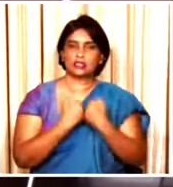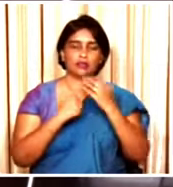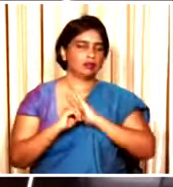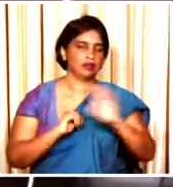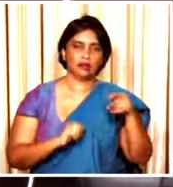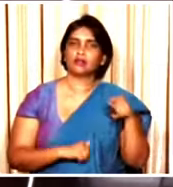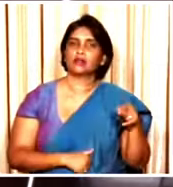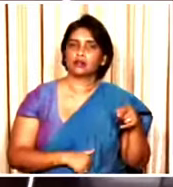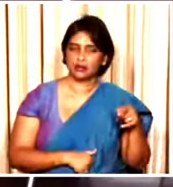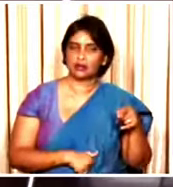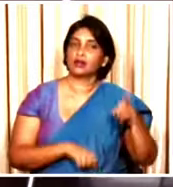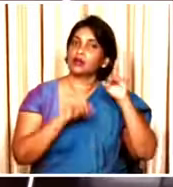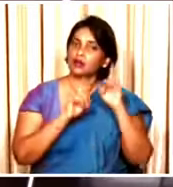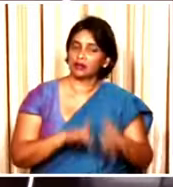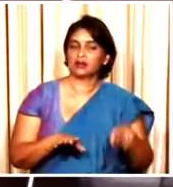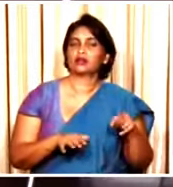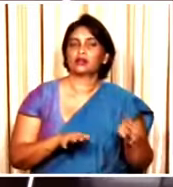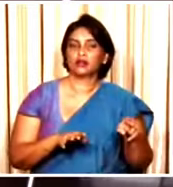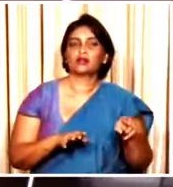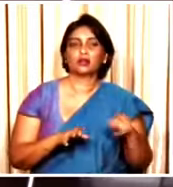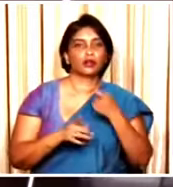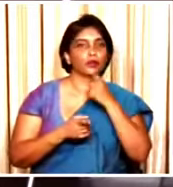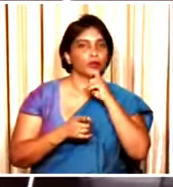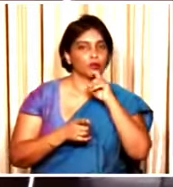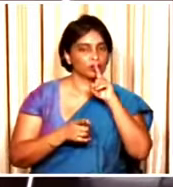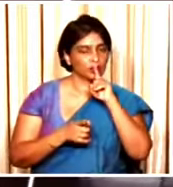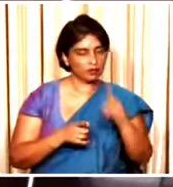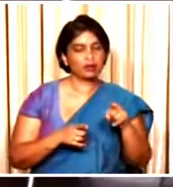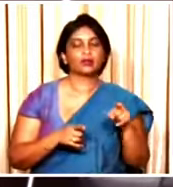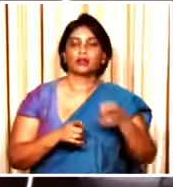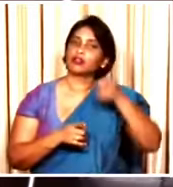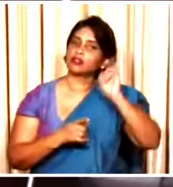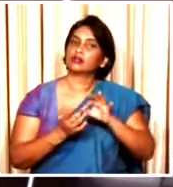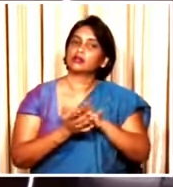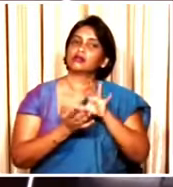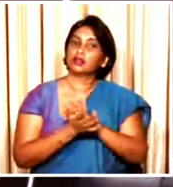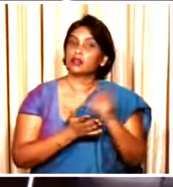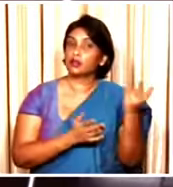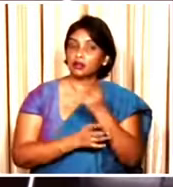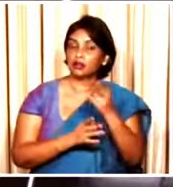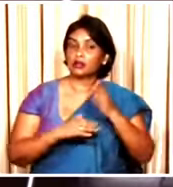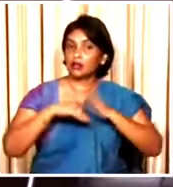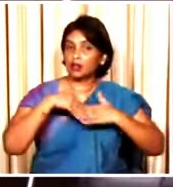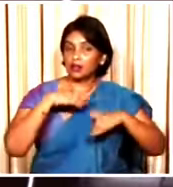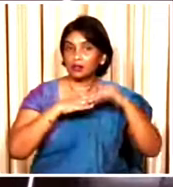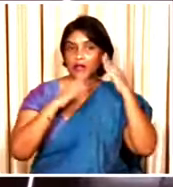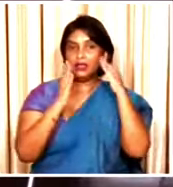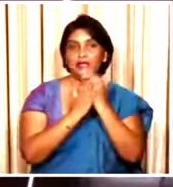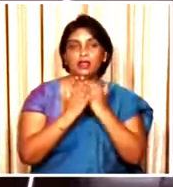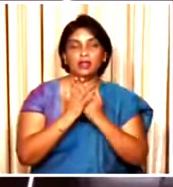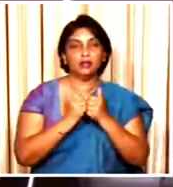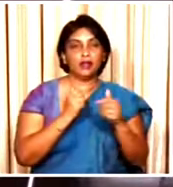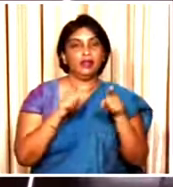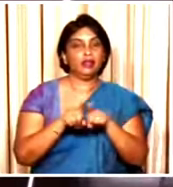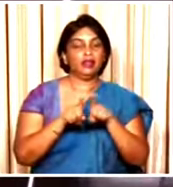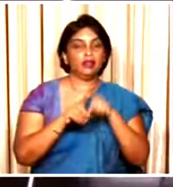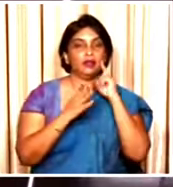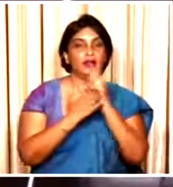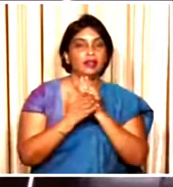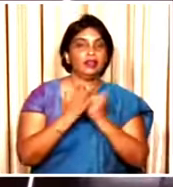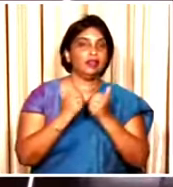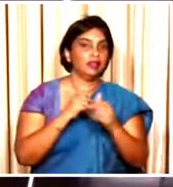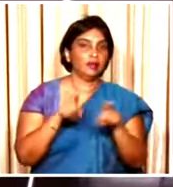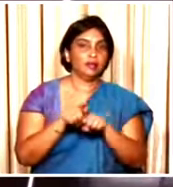නැහැ ඒ වගේම අධිකරණය දීලා තියෙනවා තීන්දුවක් ඒ දෙදෙනාගේ කටයුතු බාධාවකින් තොරව පවත්වාගෙන